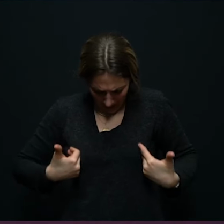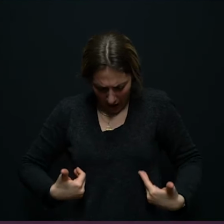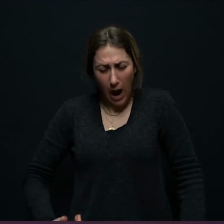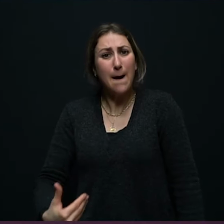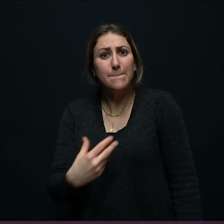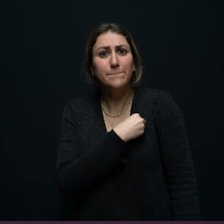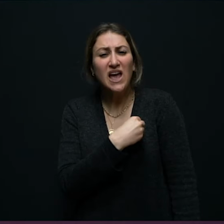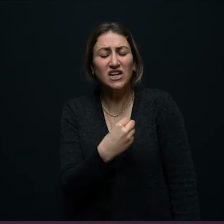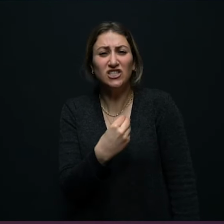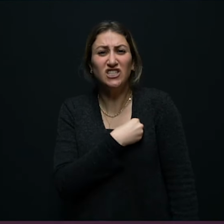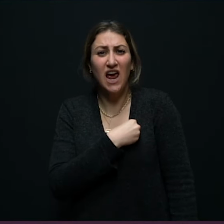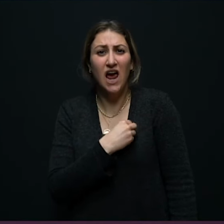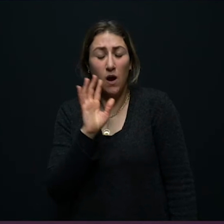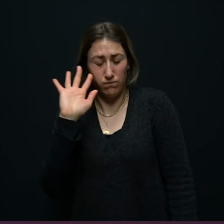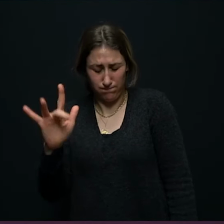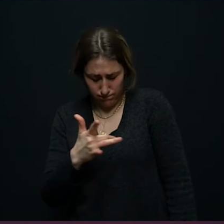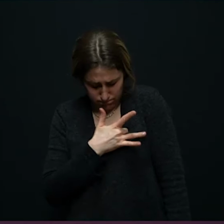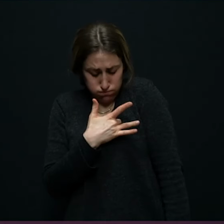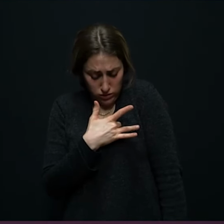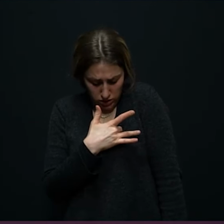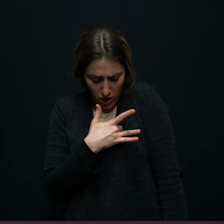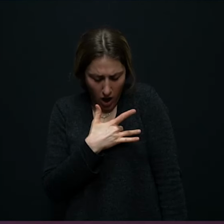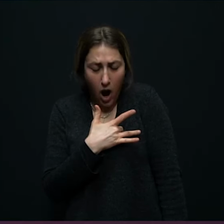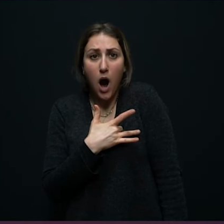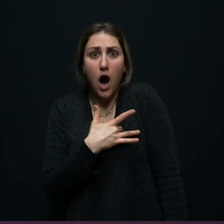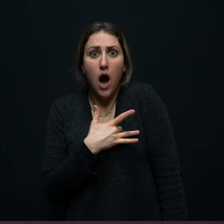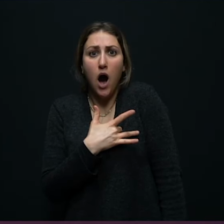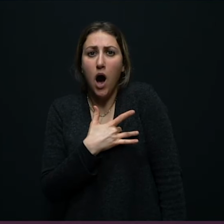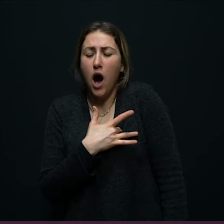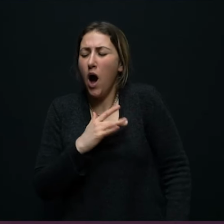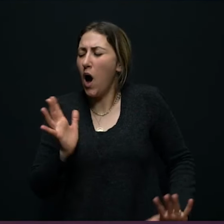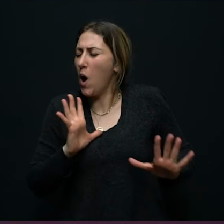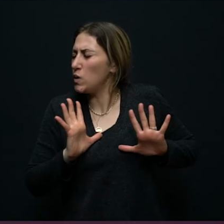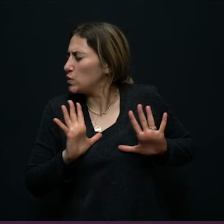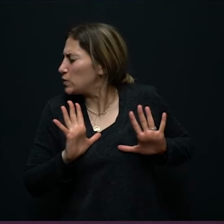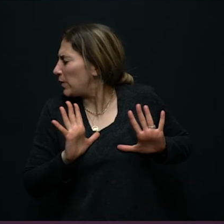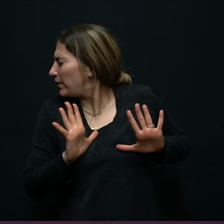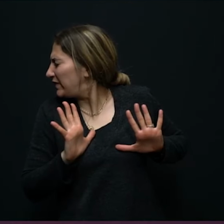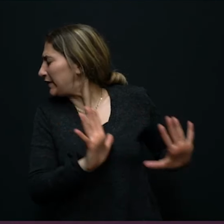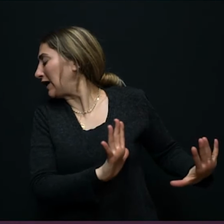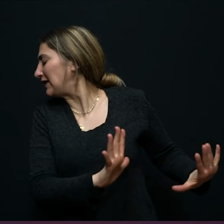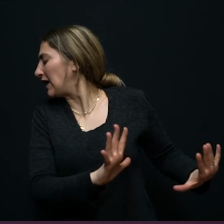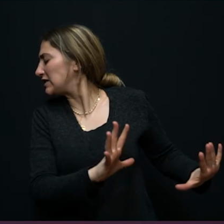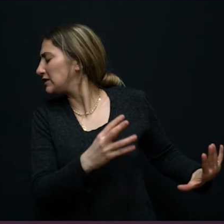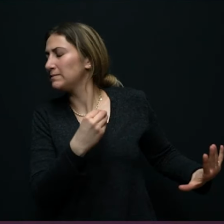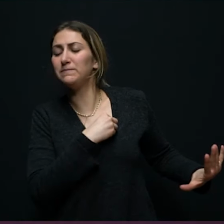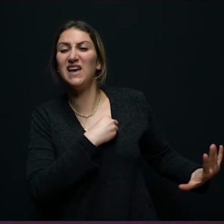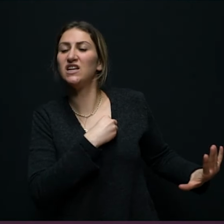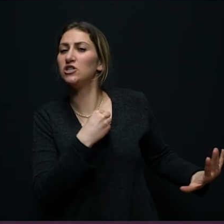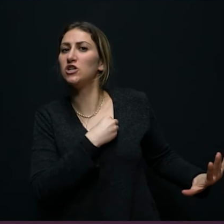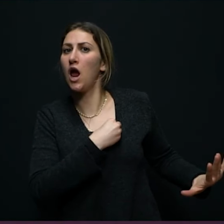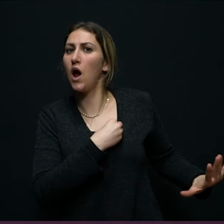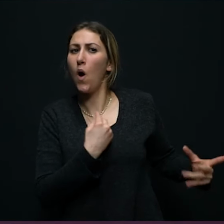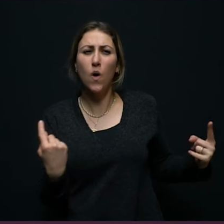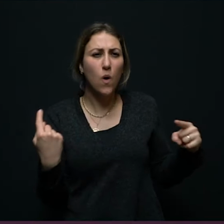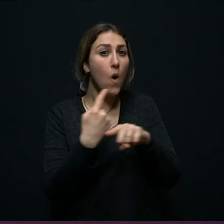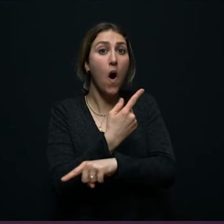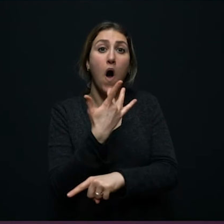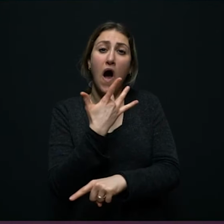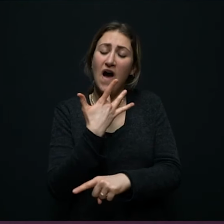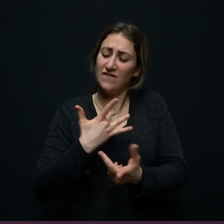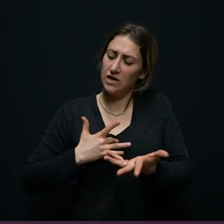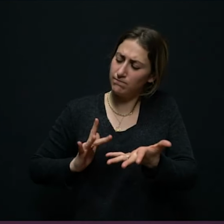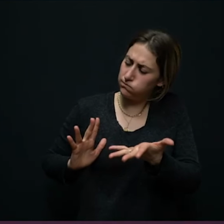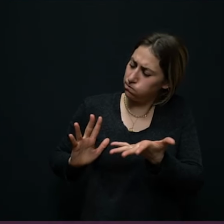haïr le péché aide moi à aimer la justice comme tu aimes la justice rend moins cinq